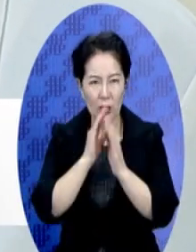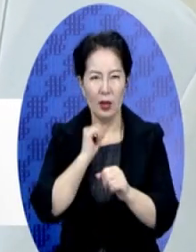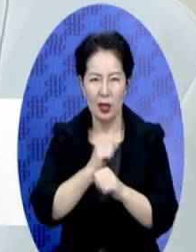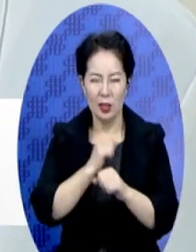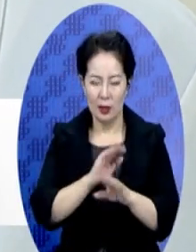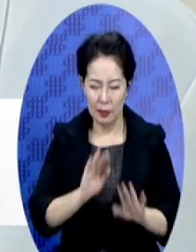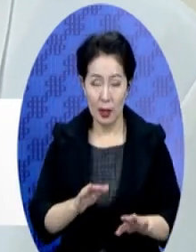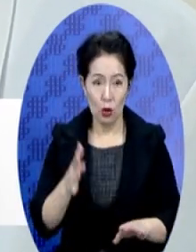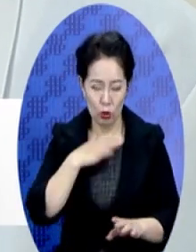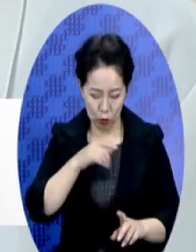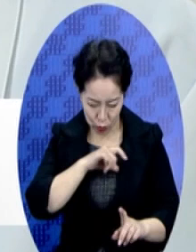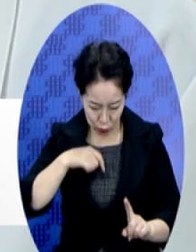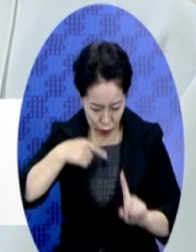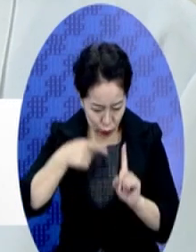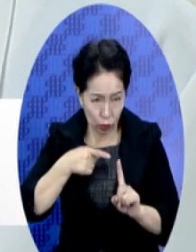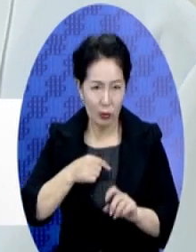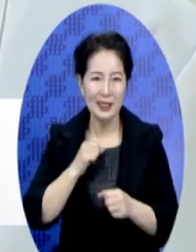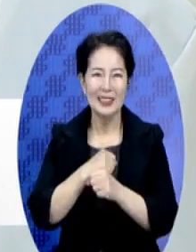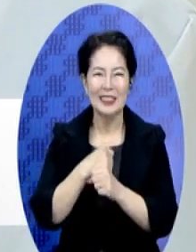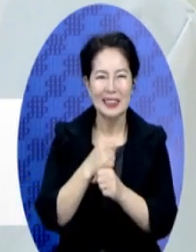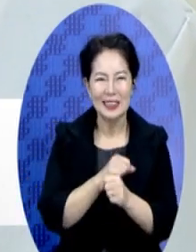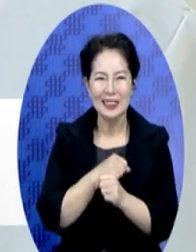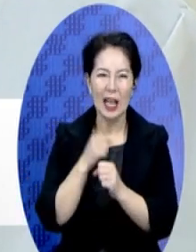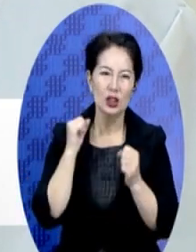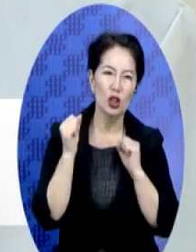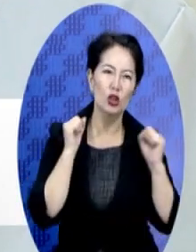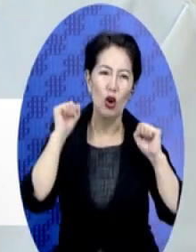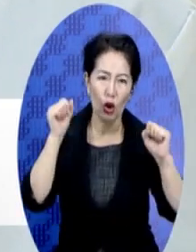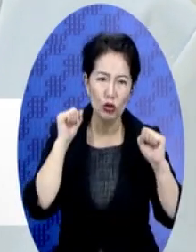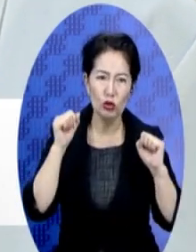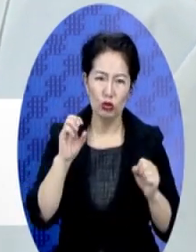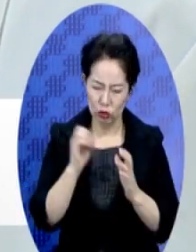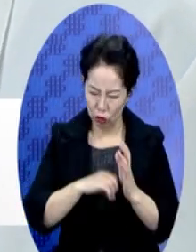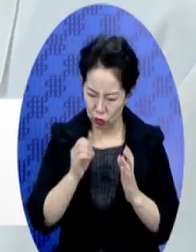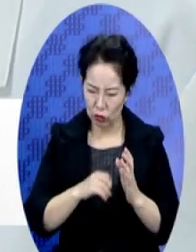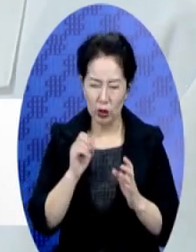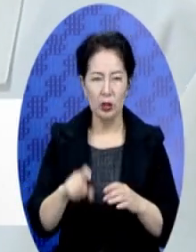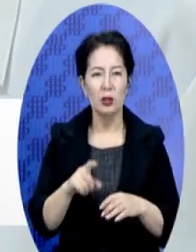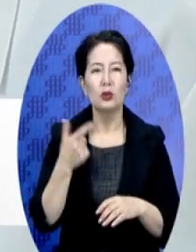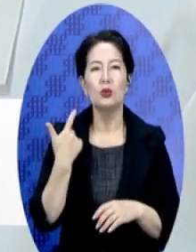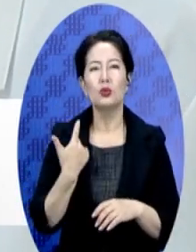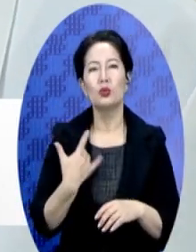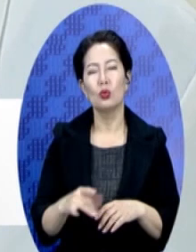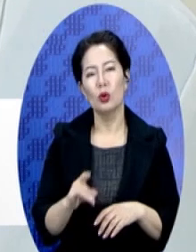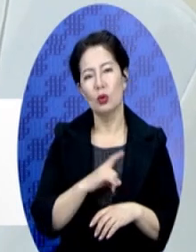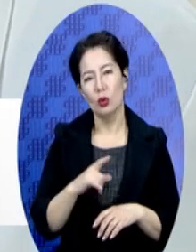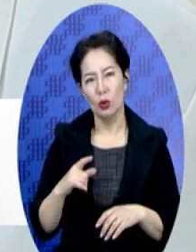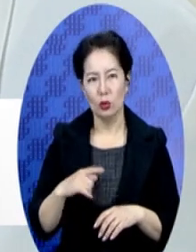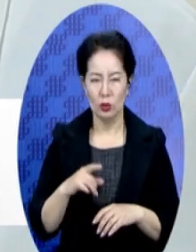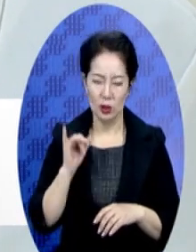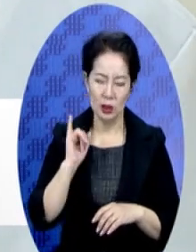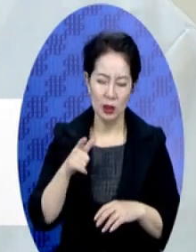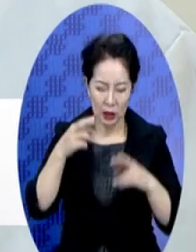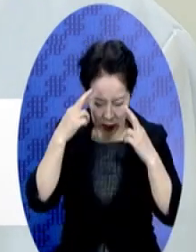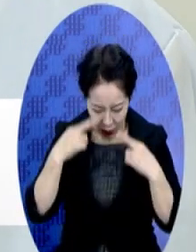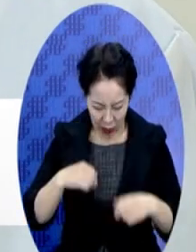тодорхой өөртөө зориулж байгаа дасгал хөдөлгөөн байна танд дасгал болдог болохоос биш. А энэ бол эргээд зүгээр нэг одоо та маш их